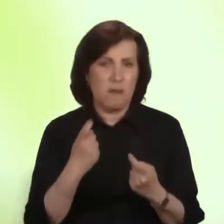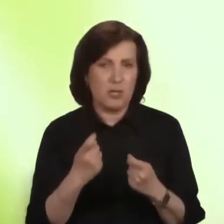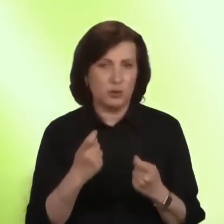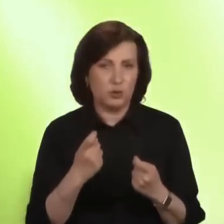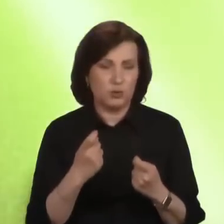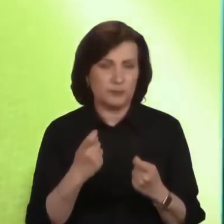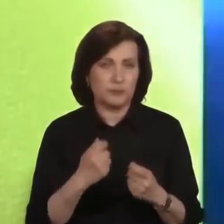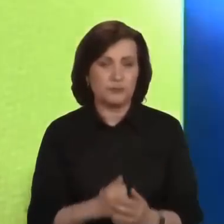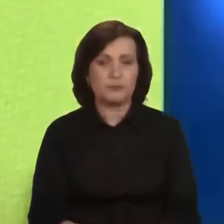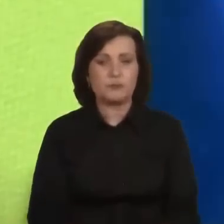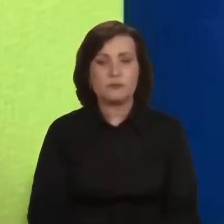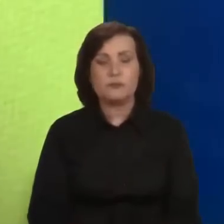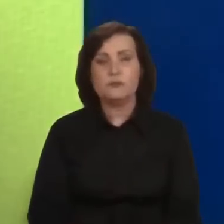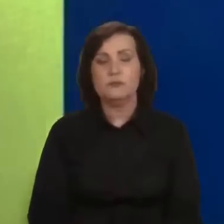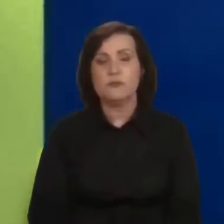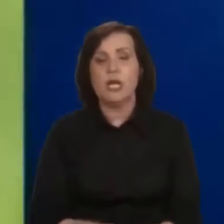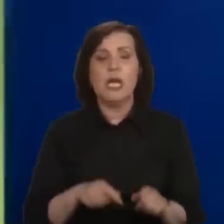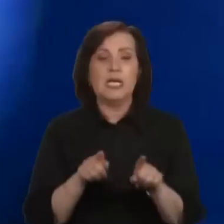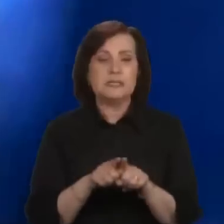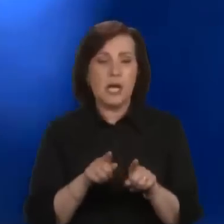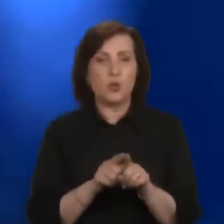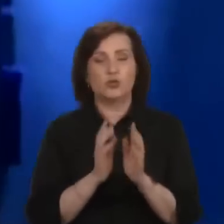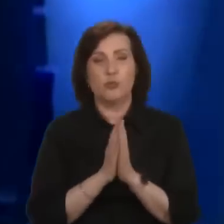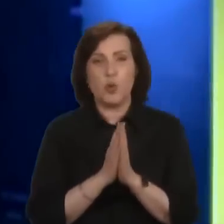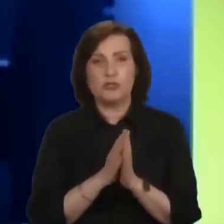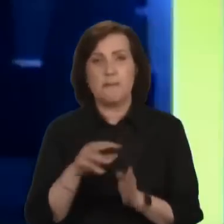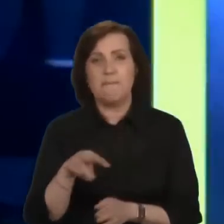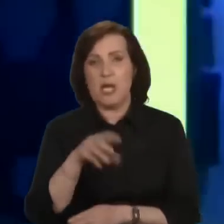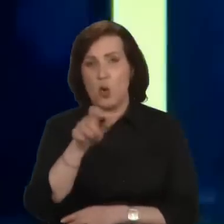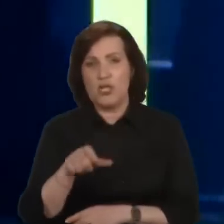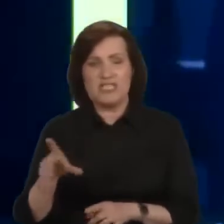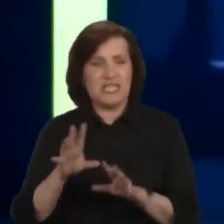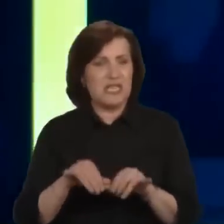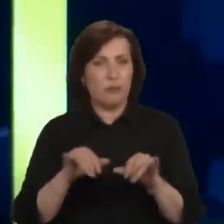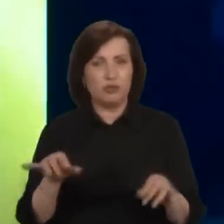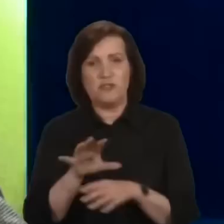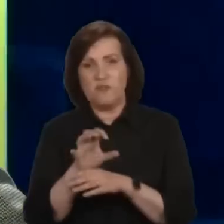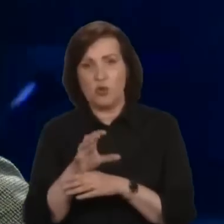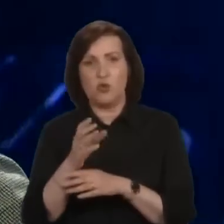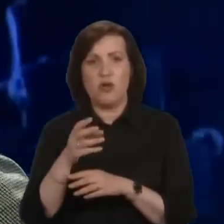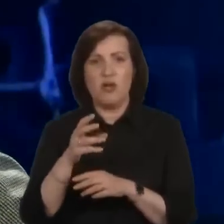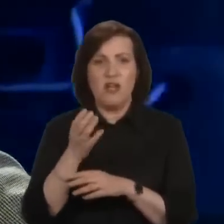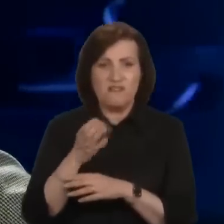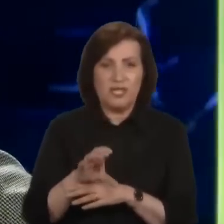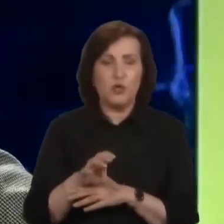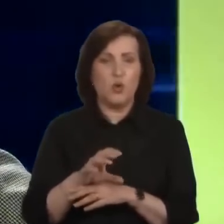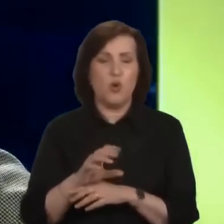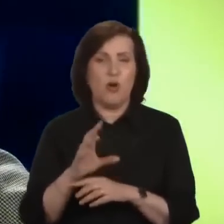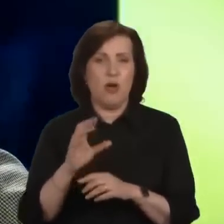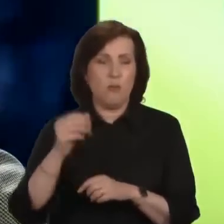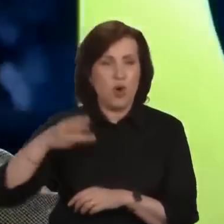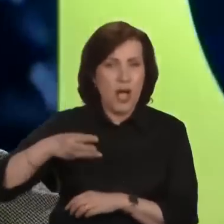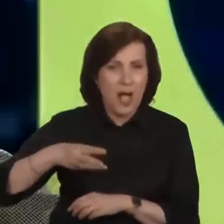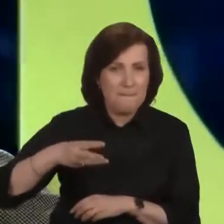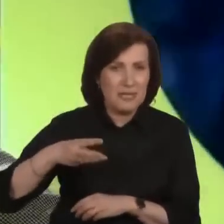От він також, пан Сінкевич, просить миколаївців не поширювати фото та відео з місць прильотів або камер